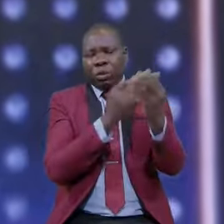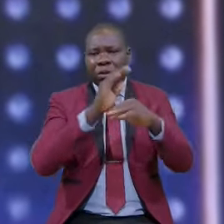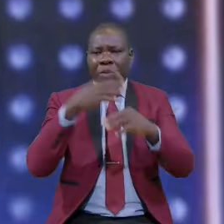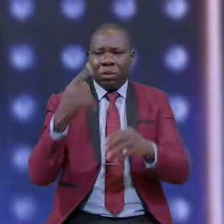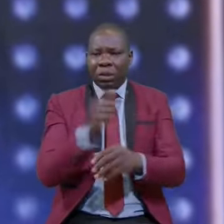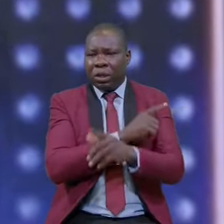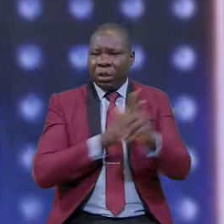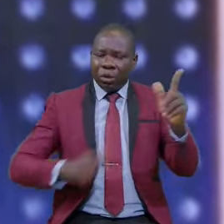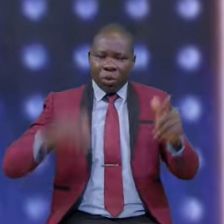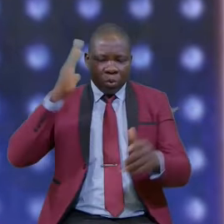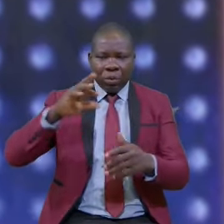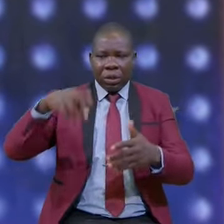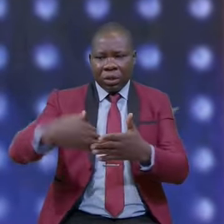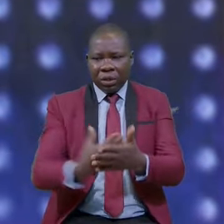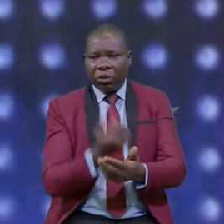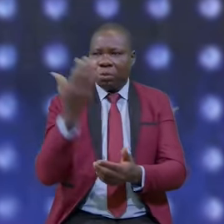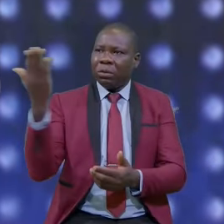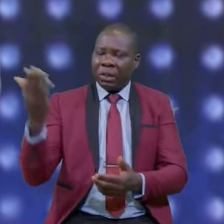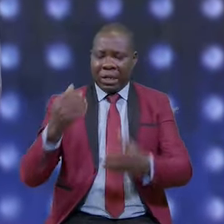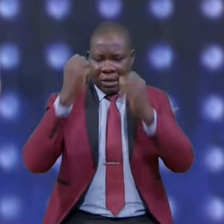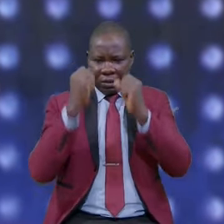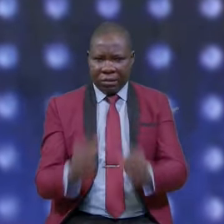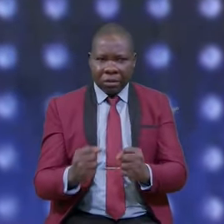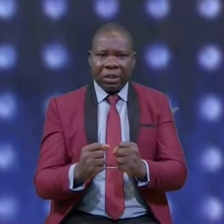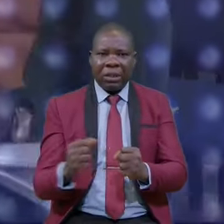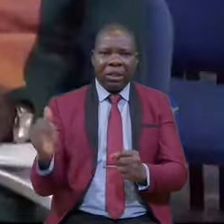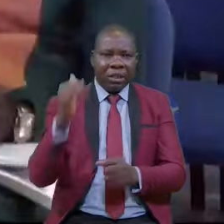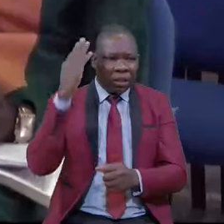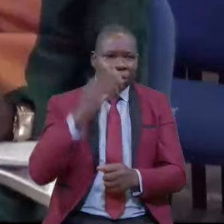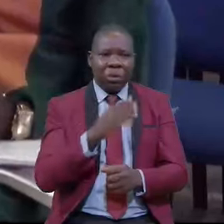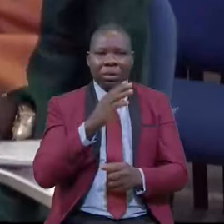prennent le vol comme les aigles. Ils courent et ne se lassent point.